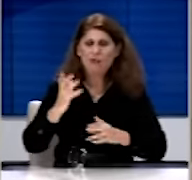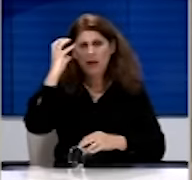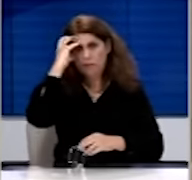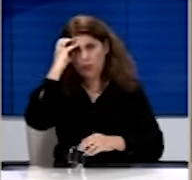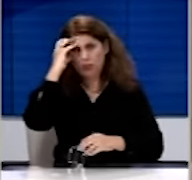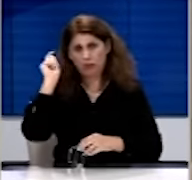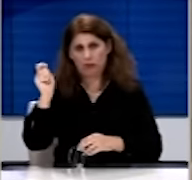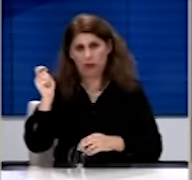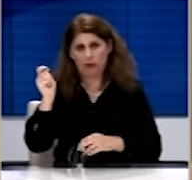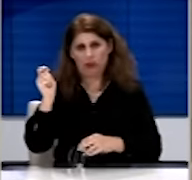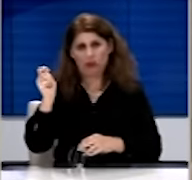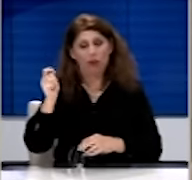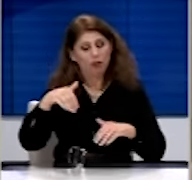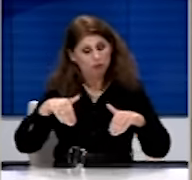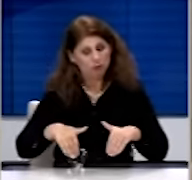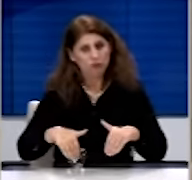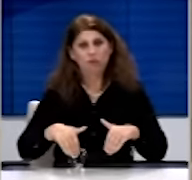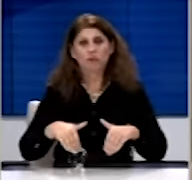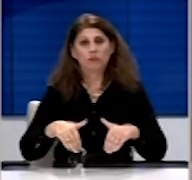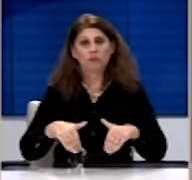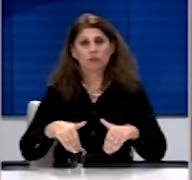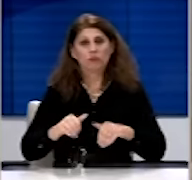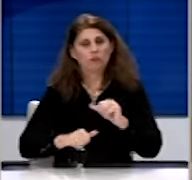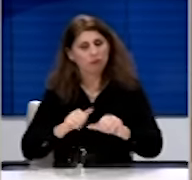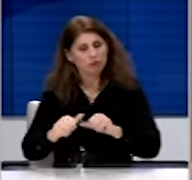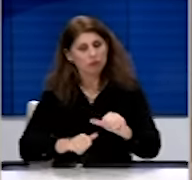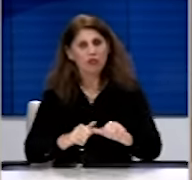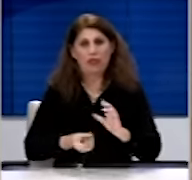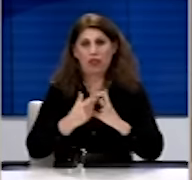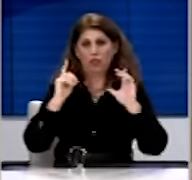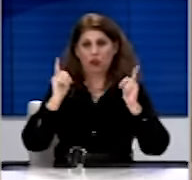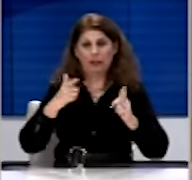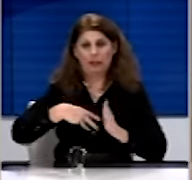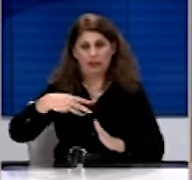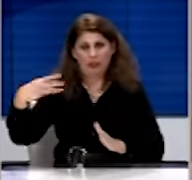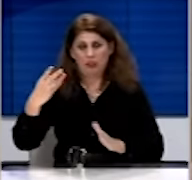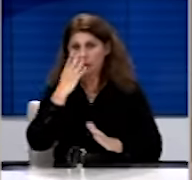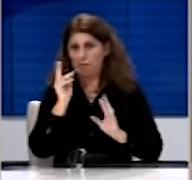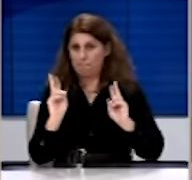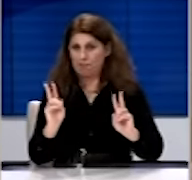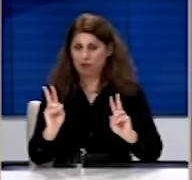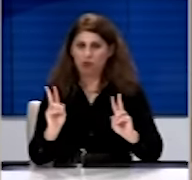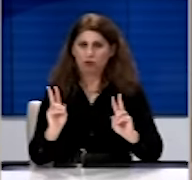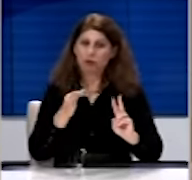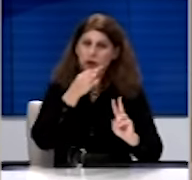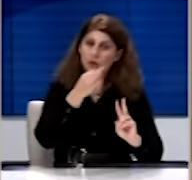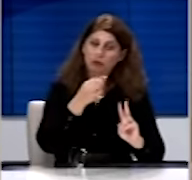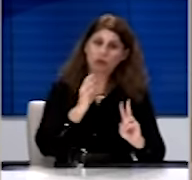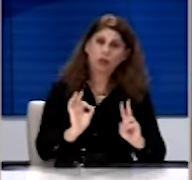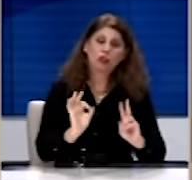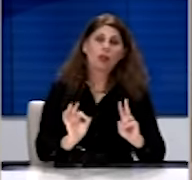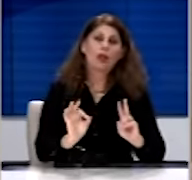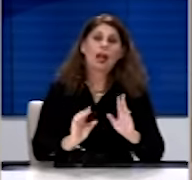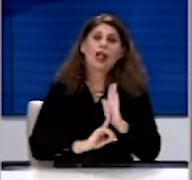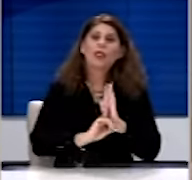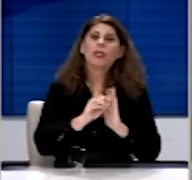μνημονιακής πολιτικής που υπηρετήσατε Εναλλάξ, Νέα Δημοκρατία, ΣΥΡΙΖΑ, ΠΑΣΟΚ. Αναφέρομαι βέβαια σε δείκτες